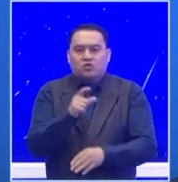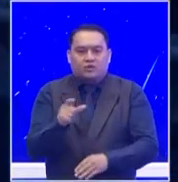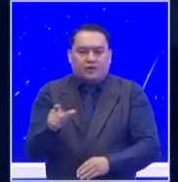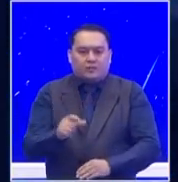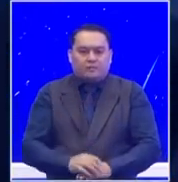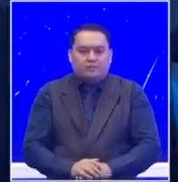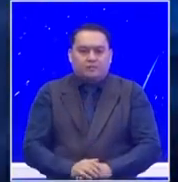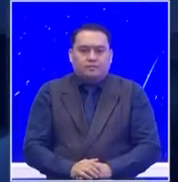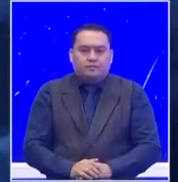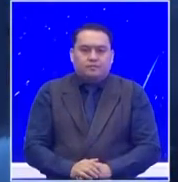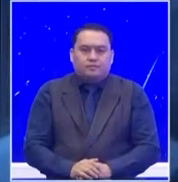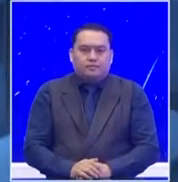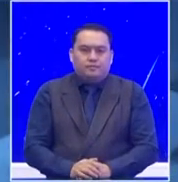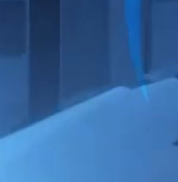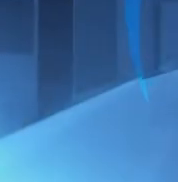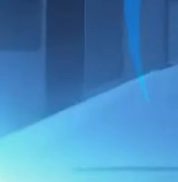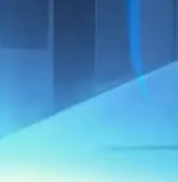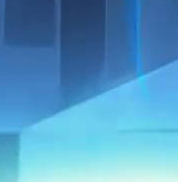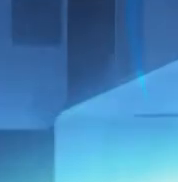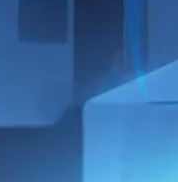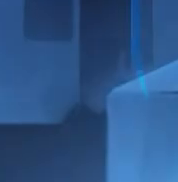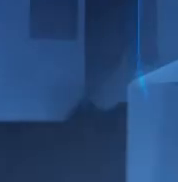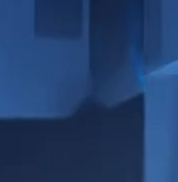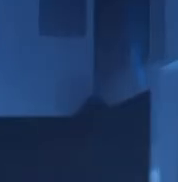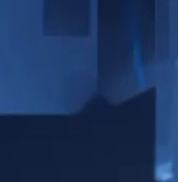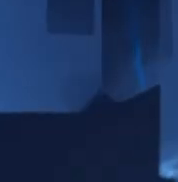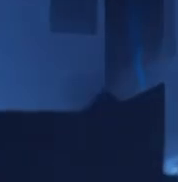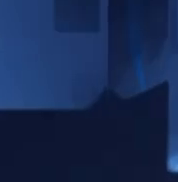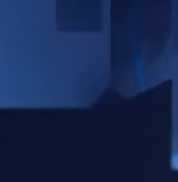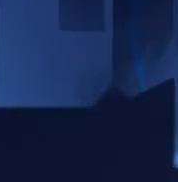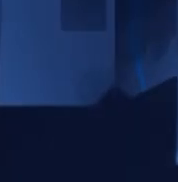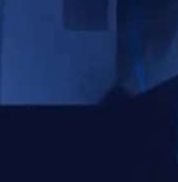человек. Дамир Анитов, Айдос Калиев, телеканал Жетысу.